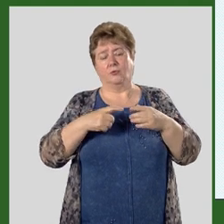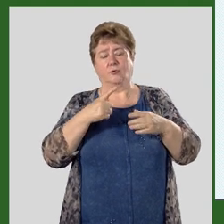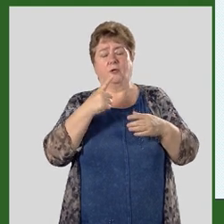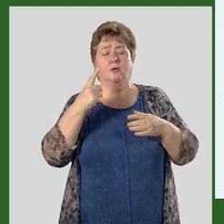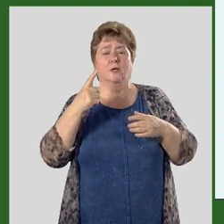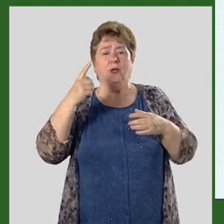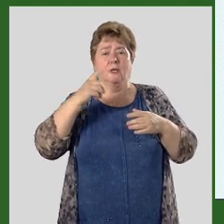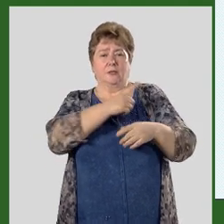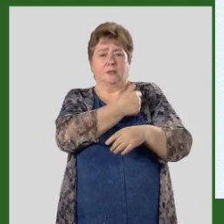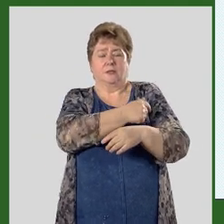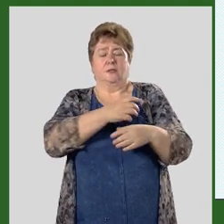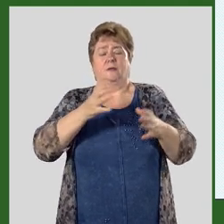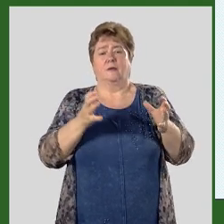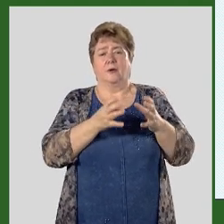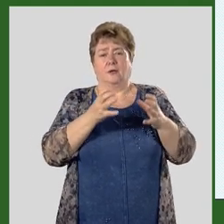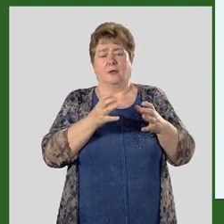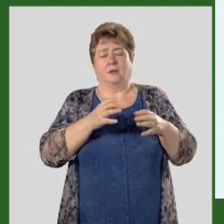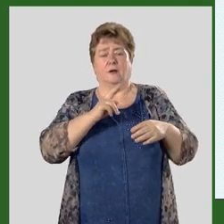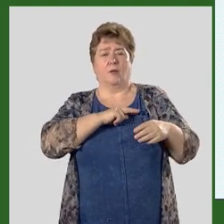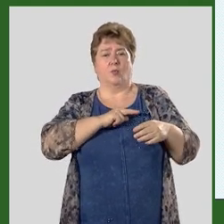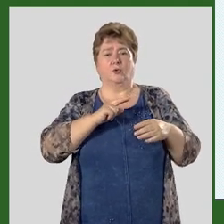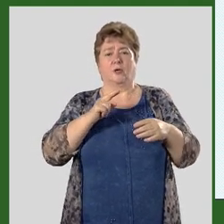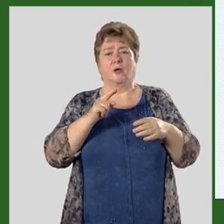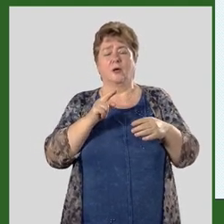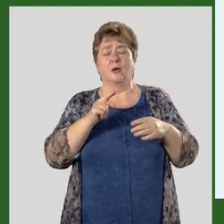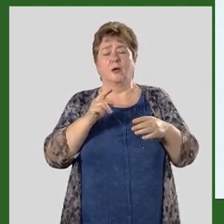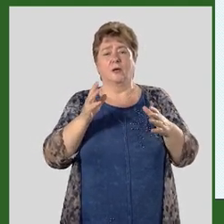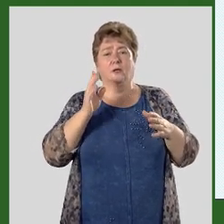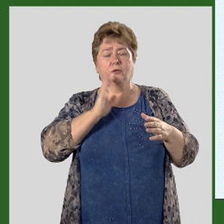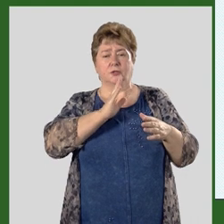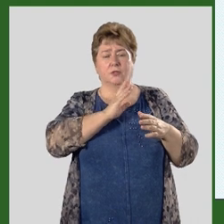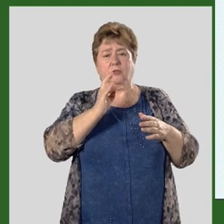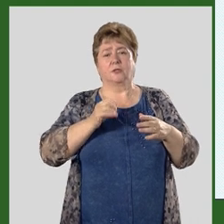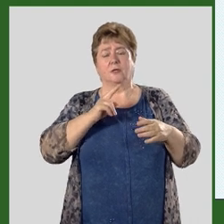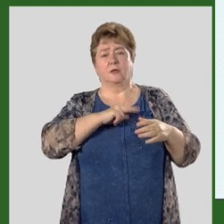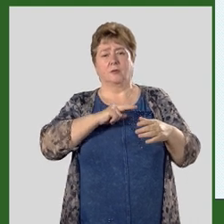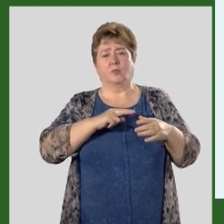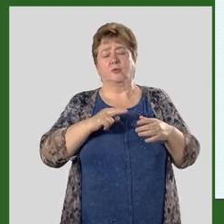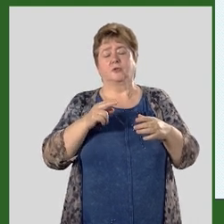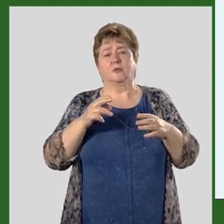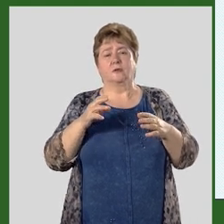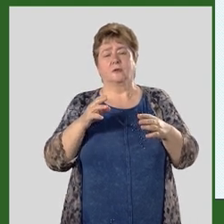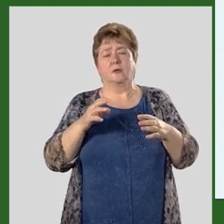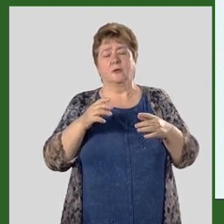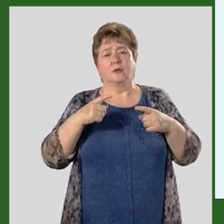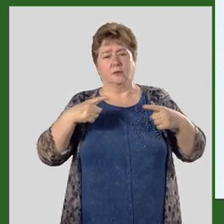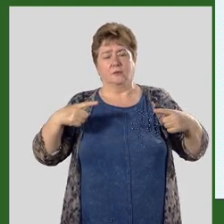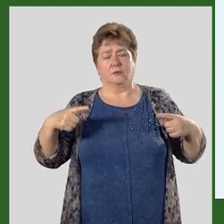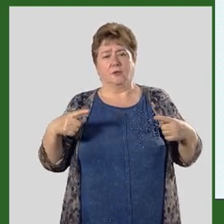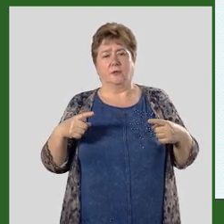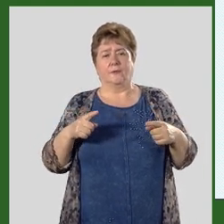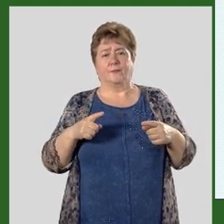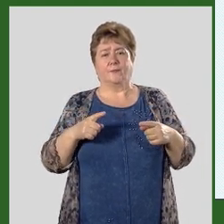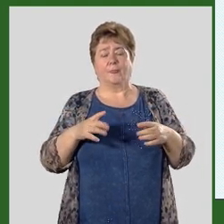здравоохранения, занятость женщин на производстве, вероисповедание и другие.